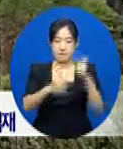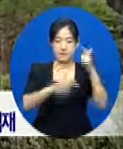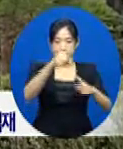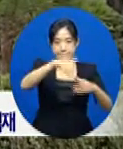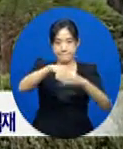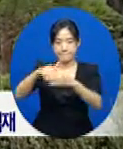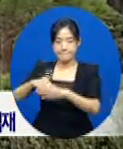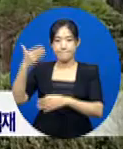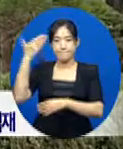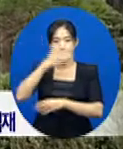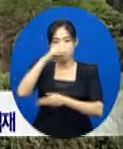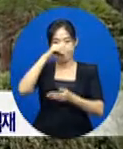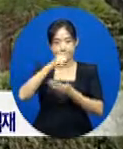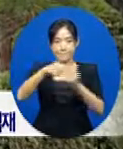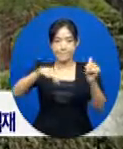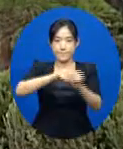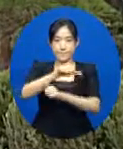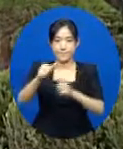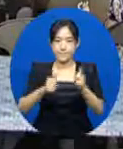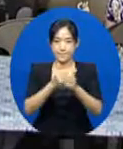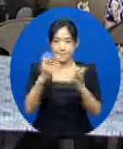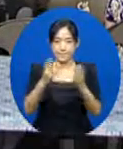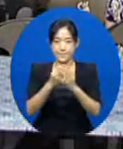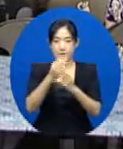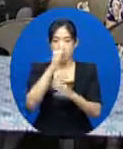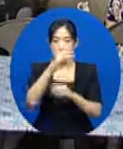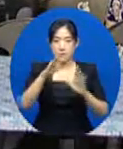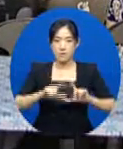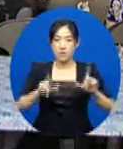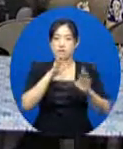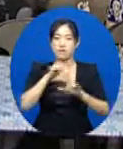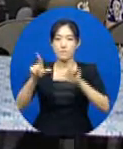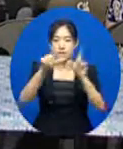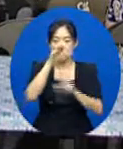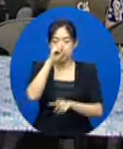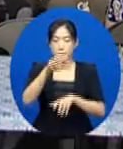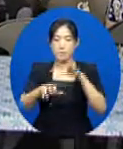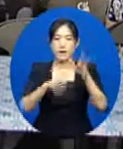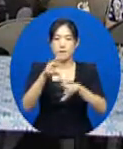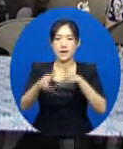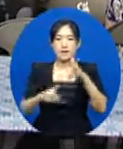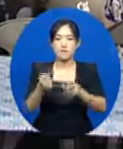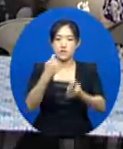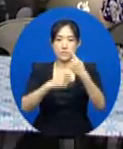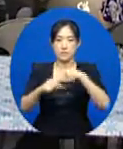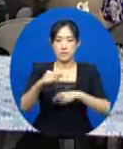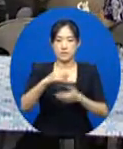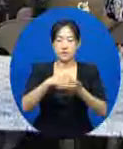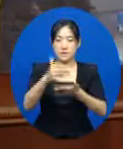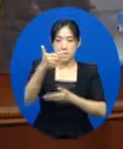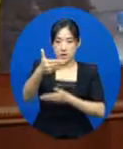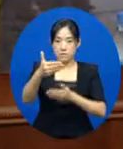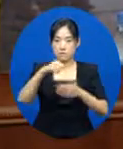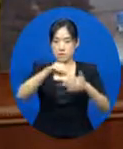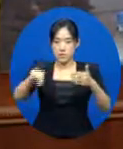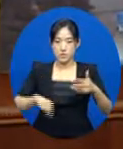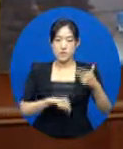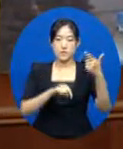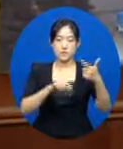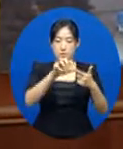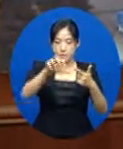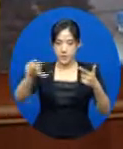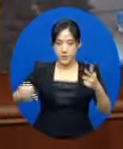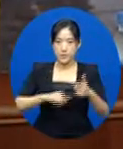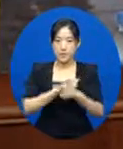식재해 쾌적한 환경을 조성했습니다. 올해는 참 살기 좋은 마을 가꾸기 사업에 접수된 9개 마을 가운데 6개